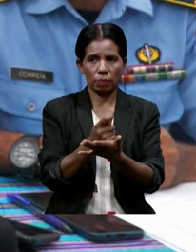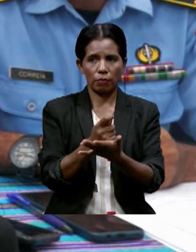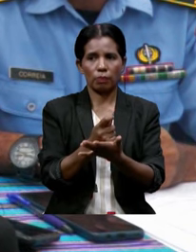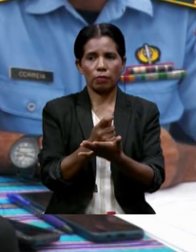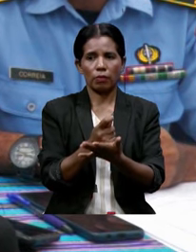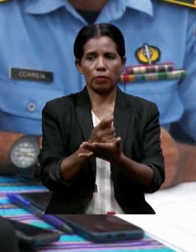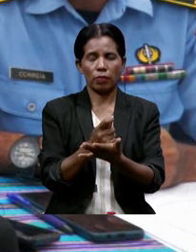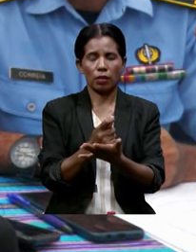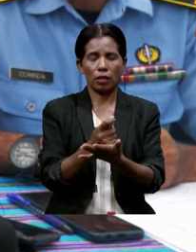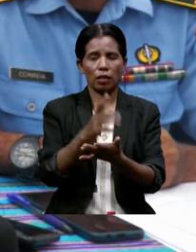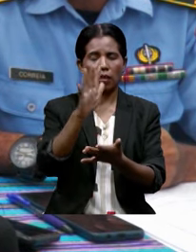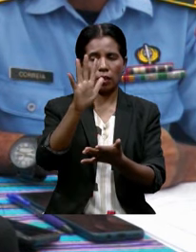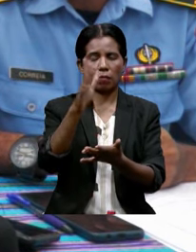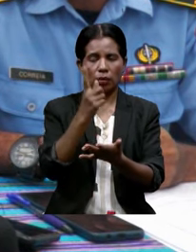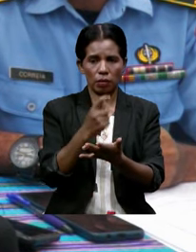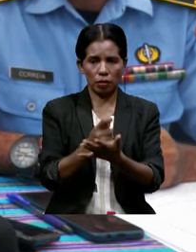5.000